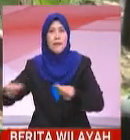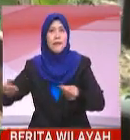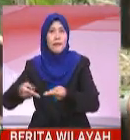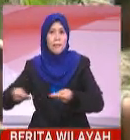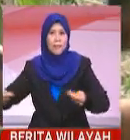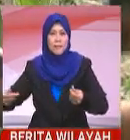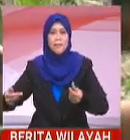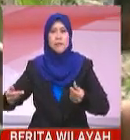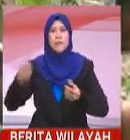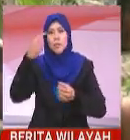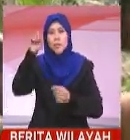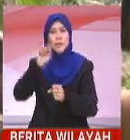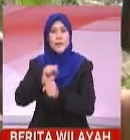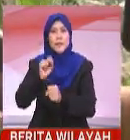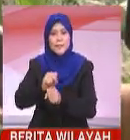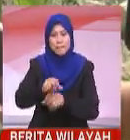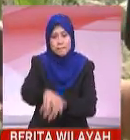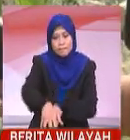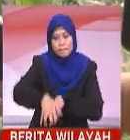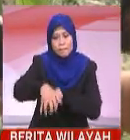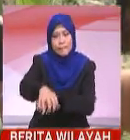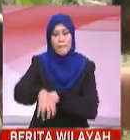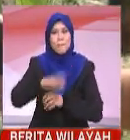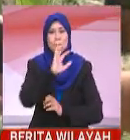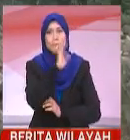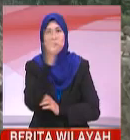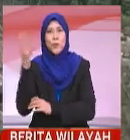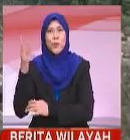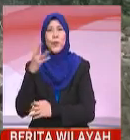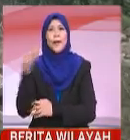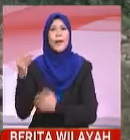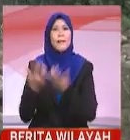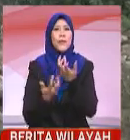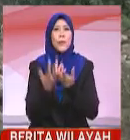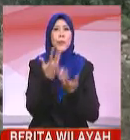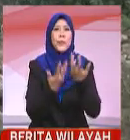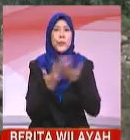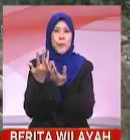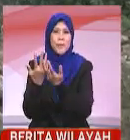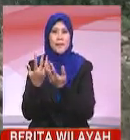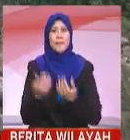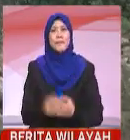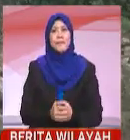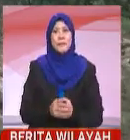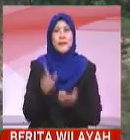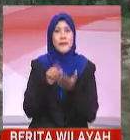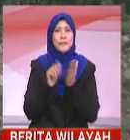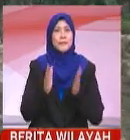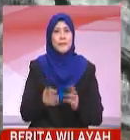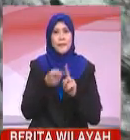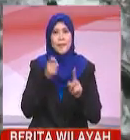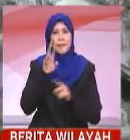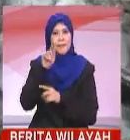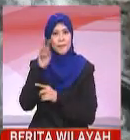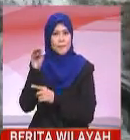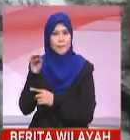untuk kita talangkan kerja-kerja penanaman pokok dan juga rumput. Syafiq Akhir, Berita RTM.